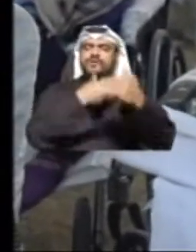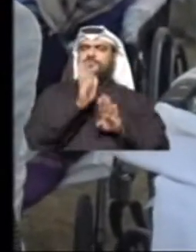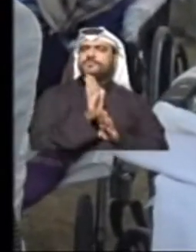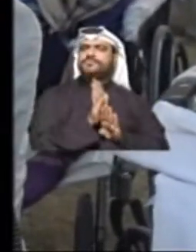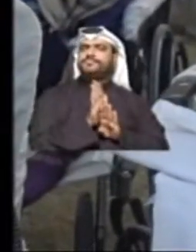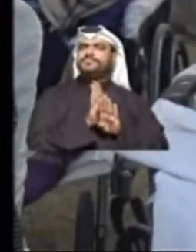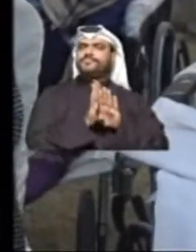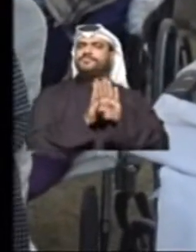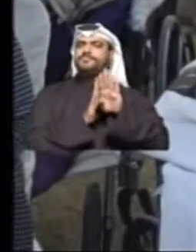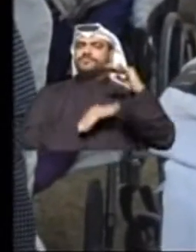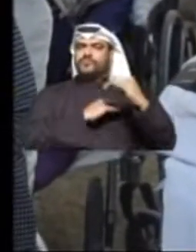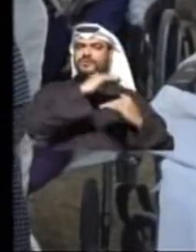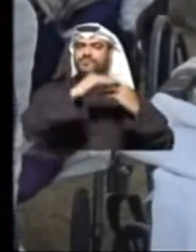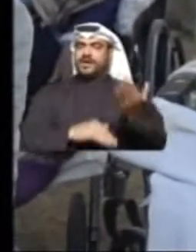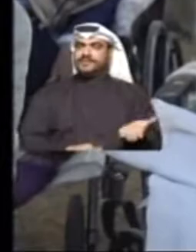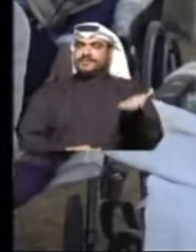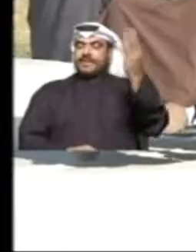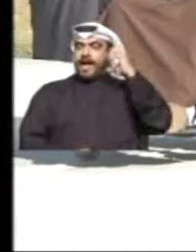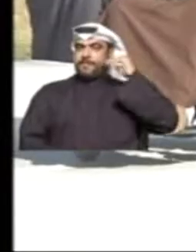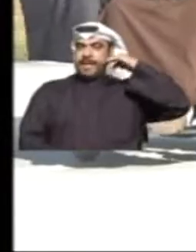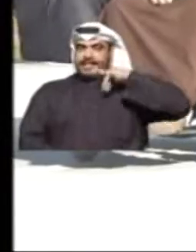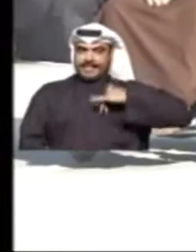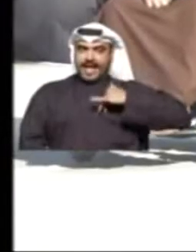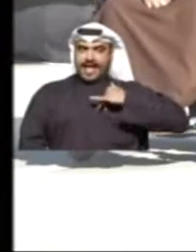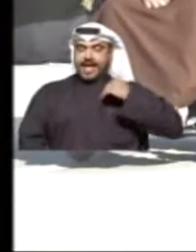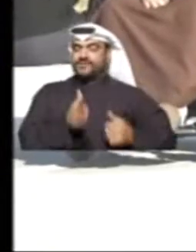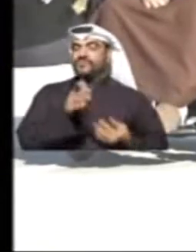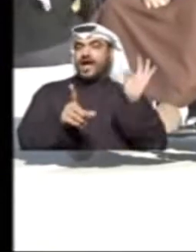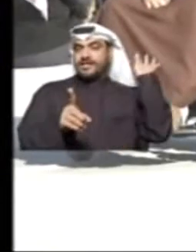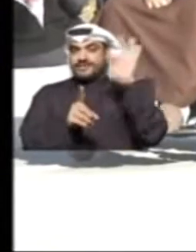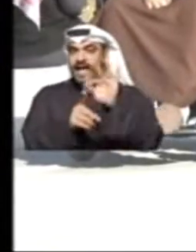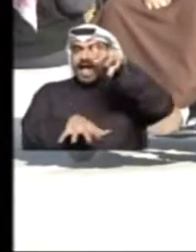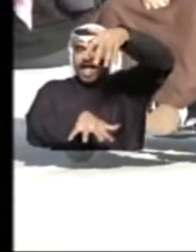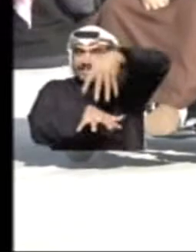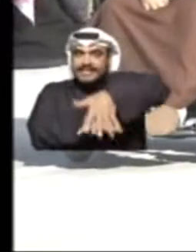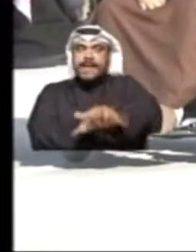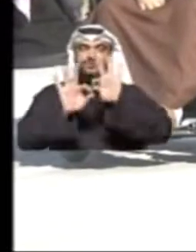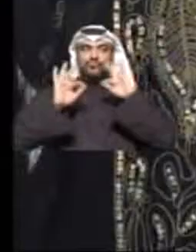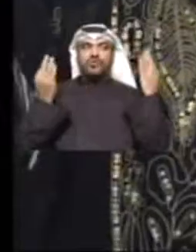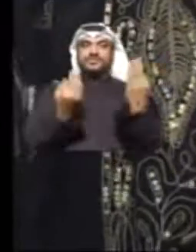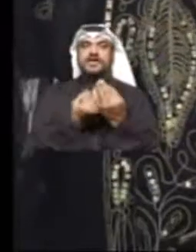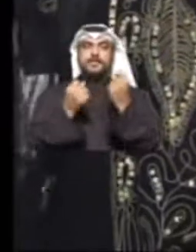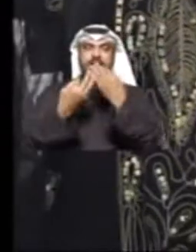إلى درجة تمكنهم من تلبية احتياجاتهم لتحقيق الدمج المجتمعي